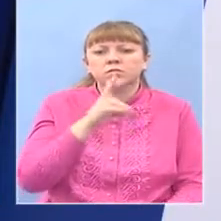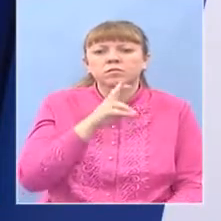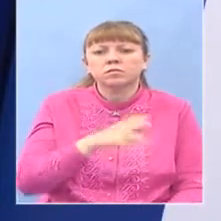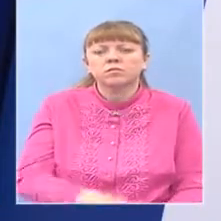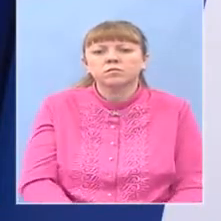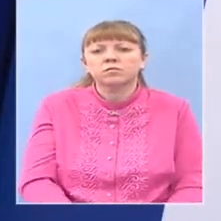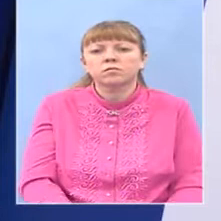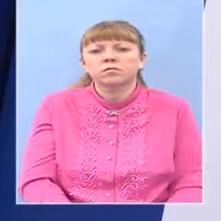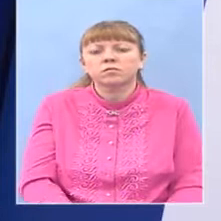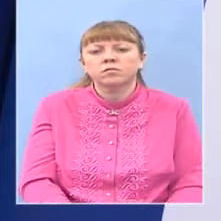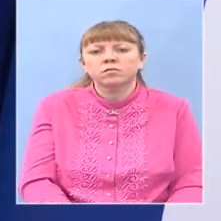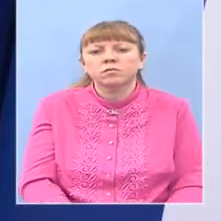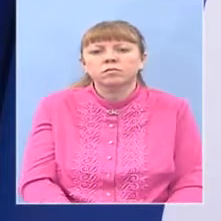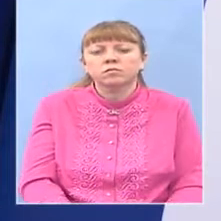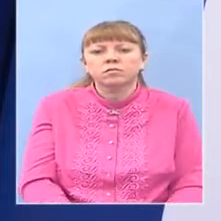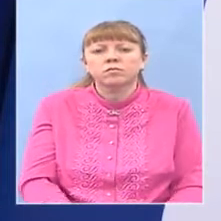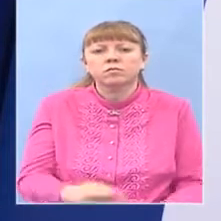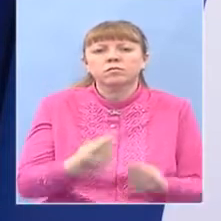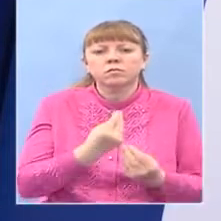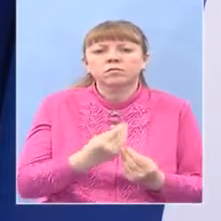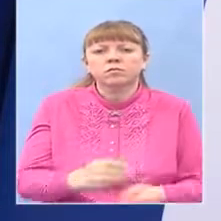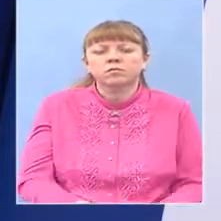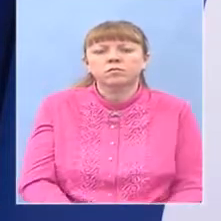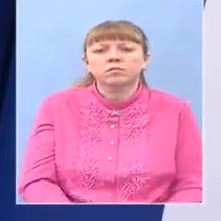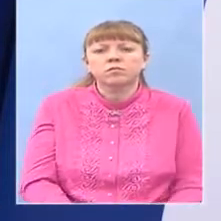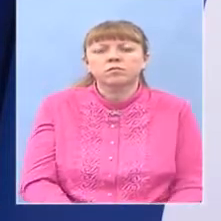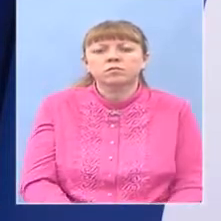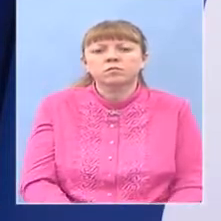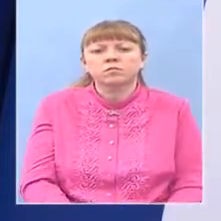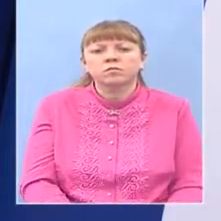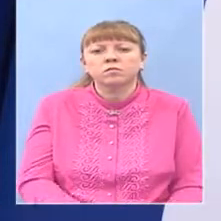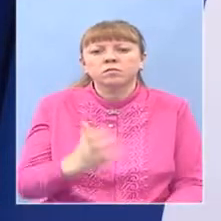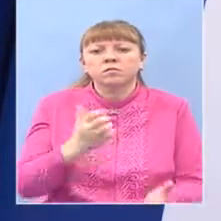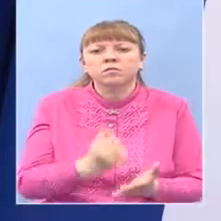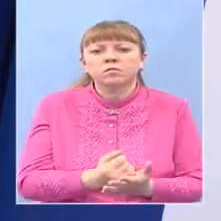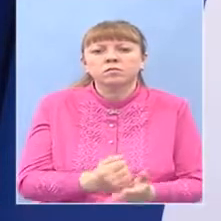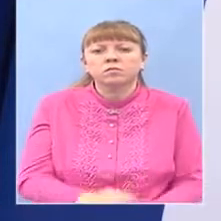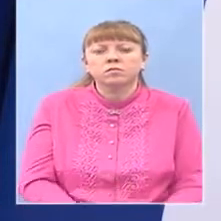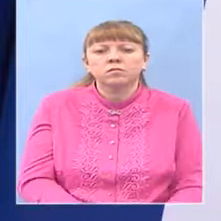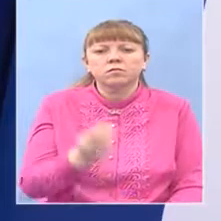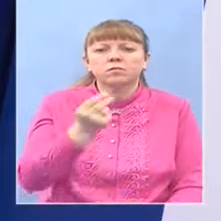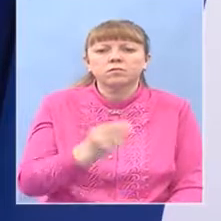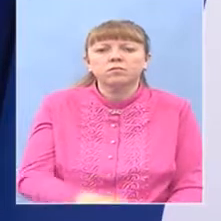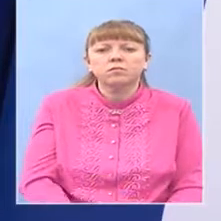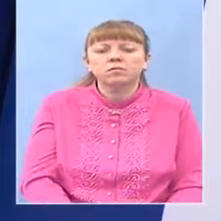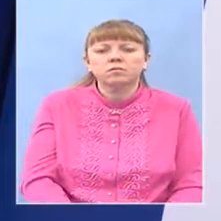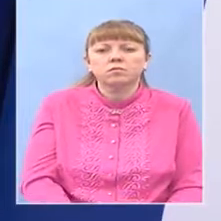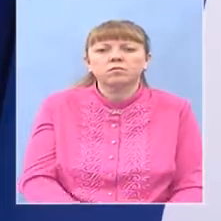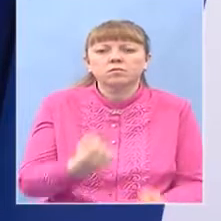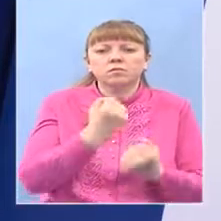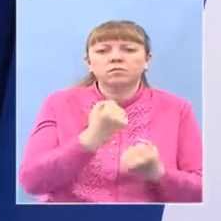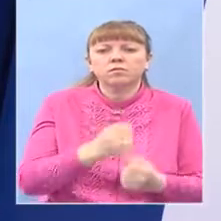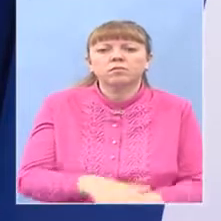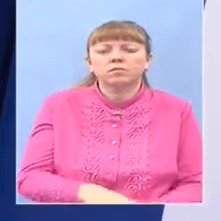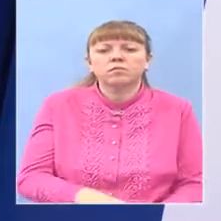и негосударственных подать, например, возможно, найти... Ну, не финансовые механизмы поддержки, это